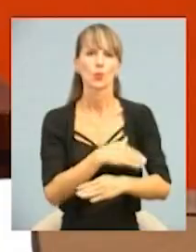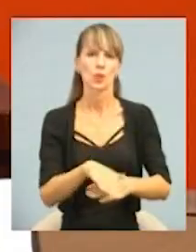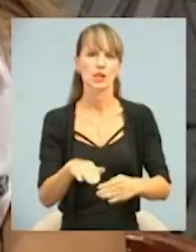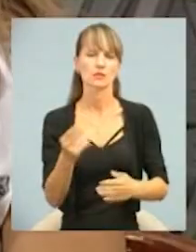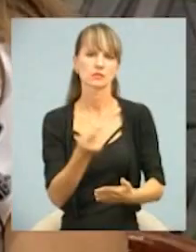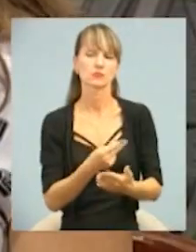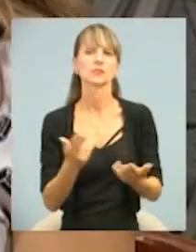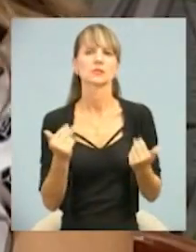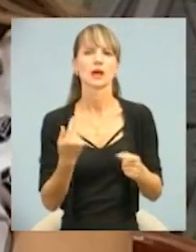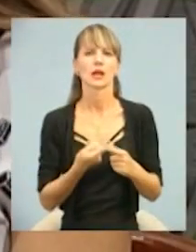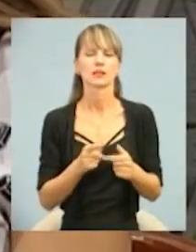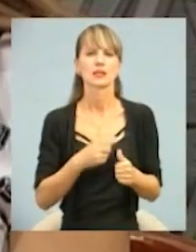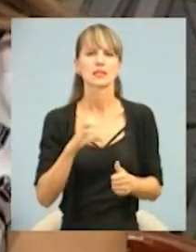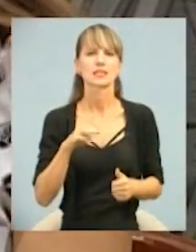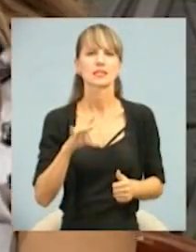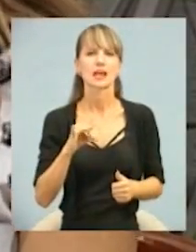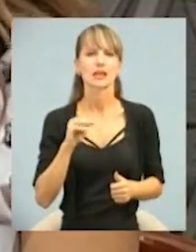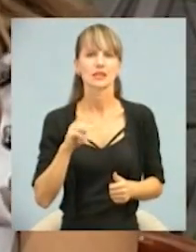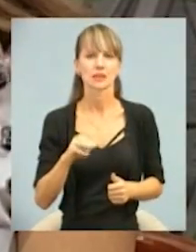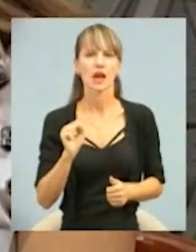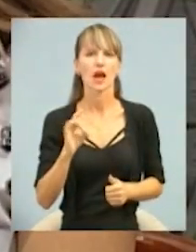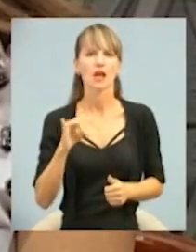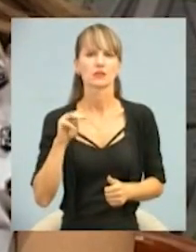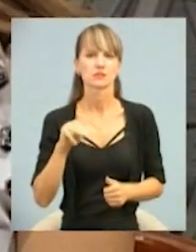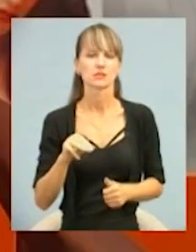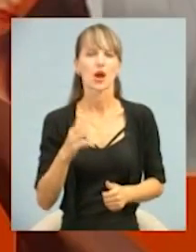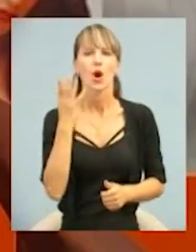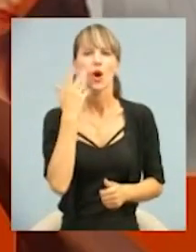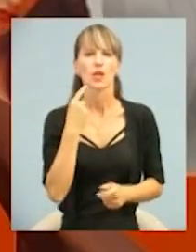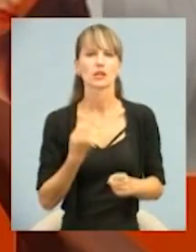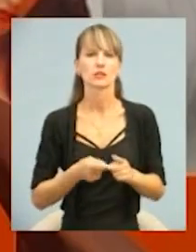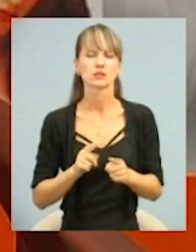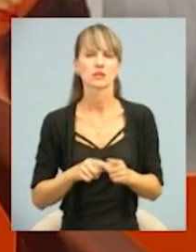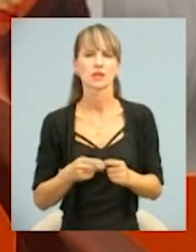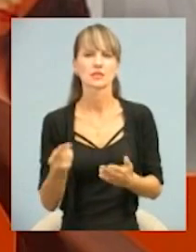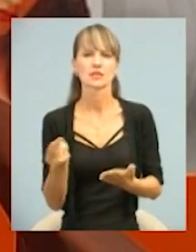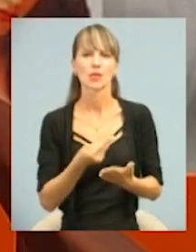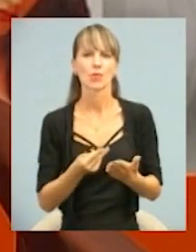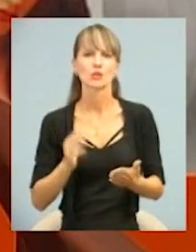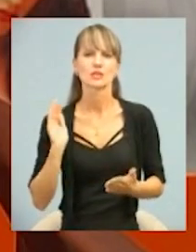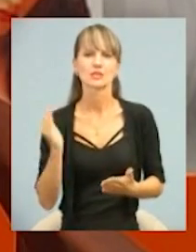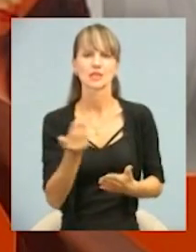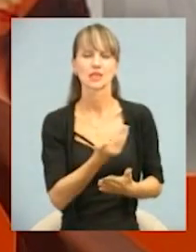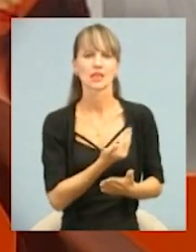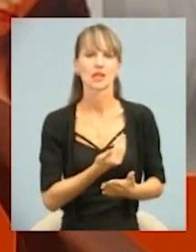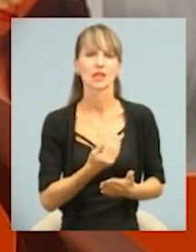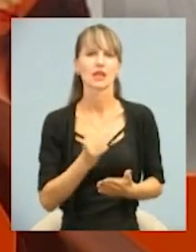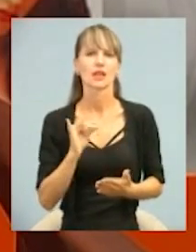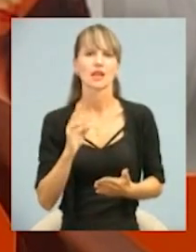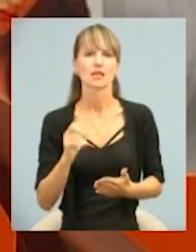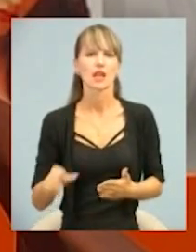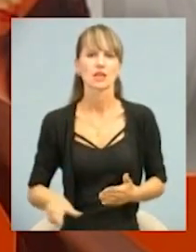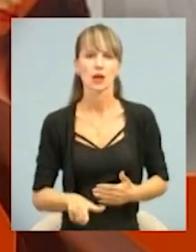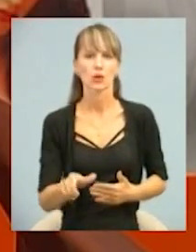Так, це стріт-арт. Що ж таке стріт-арт? Знаєш? Це коли розмальовують стіни, забори та на